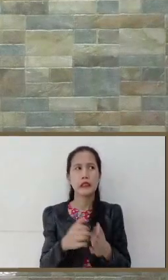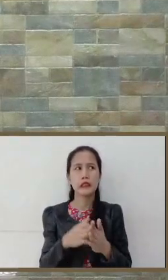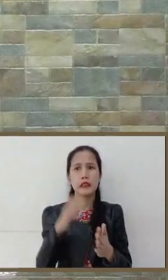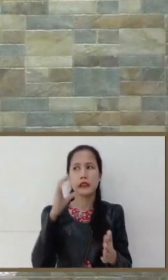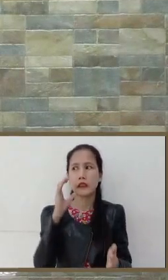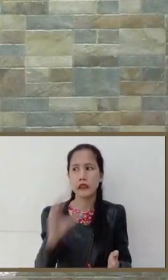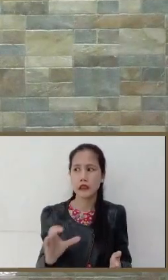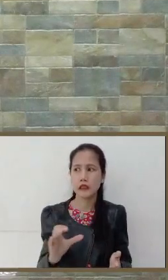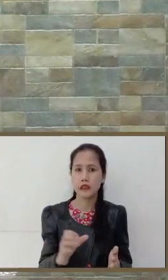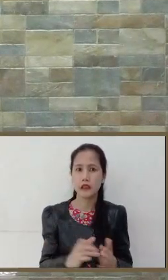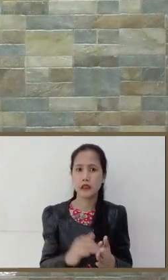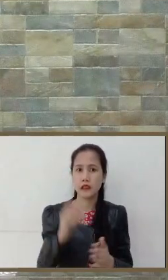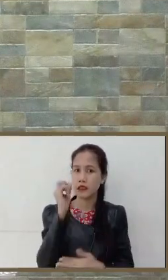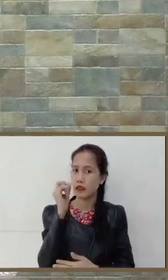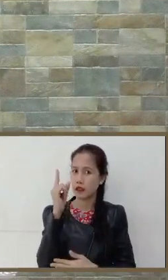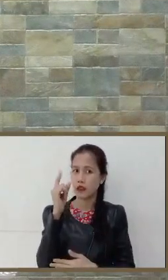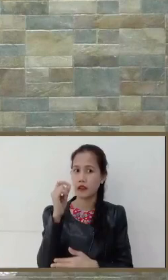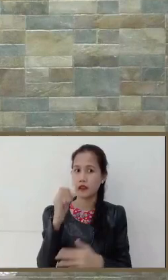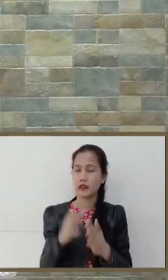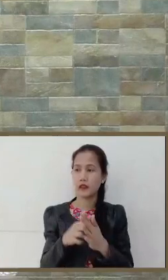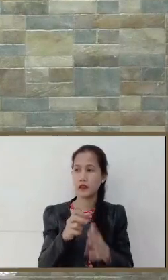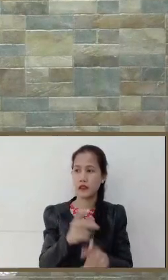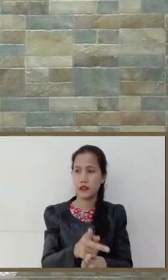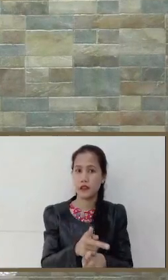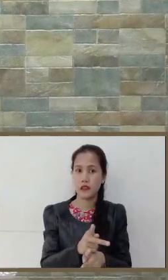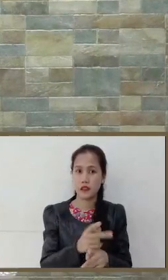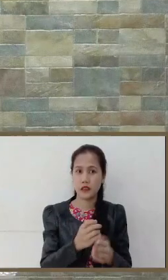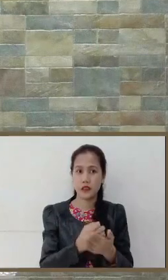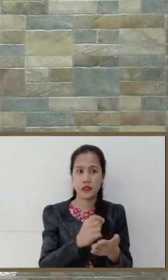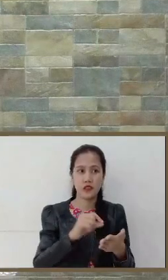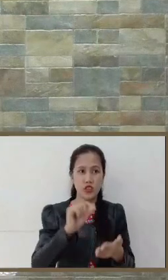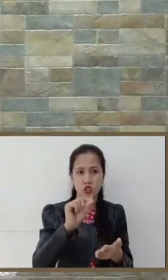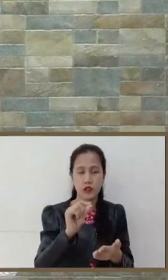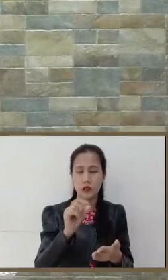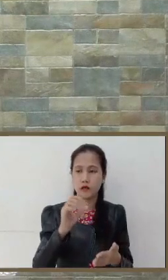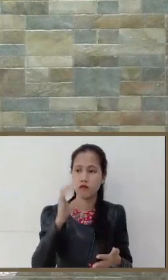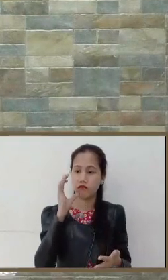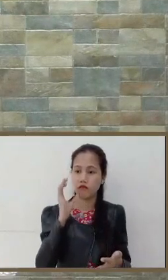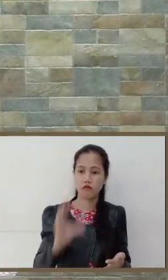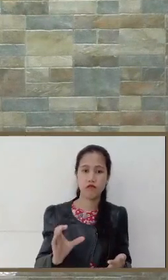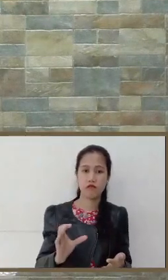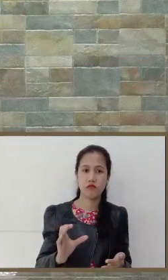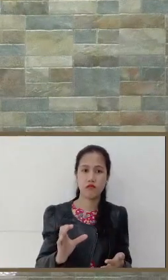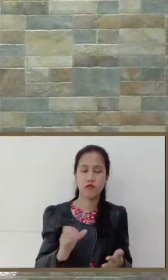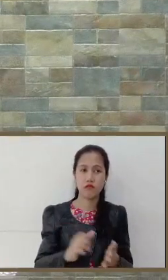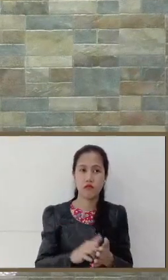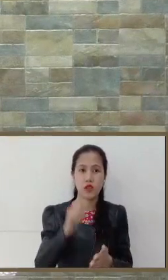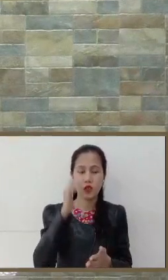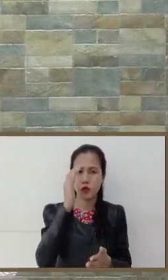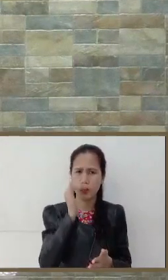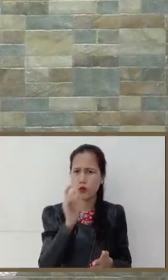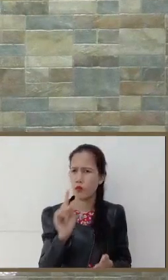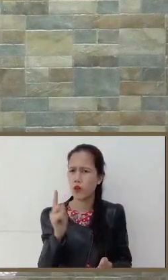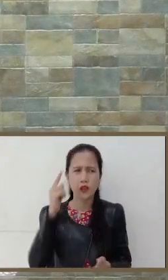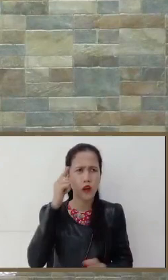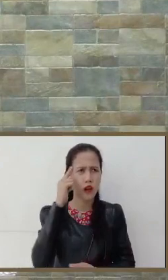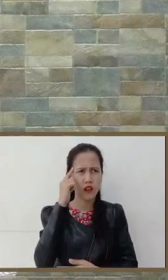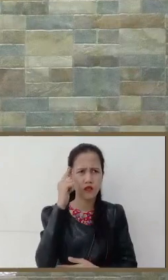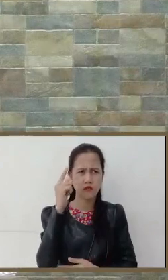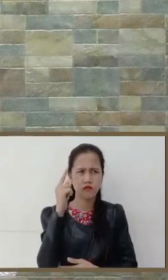hindi maayos na espiritu, ititake niya yung correction sa kanya na condemnation. Kaya ngayon, ano papasok sa kanyang kaisipan? Ano ba